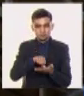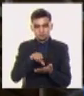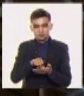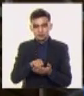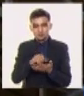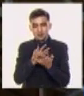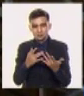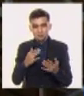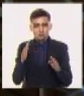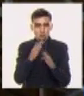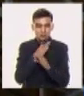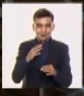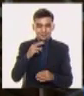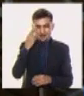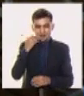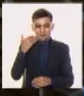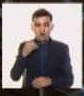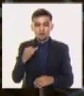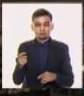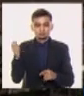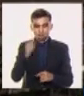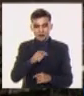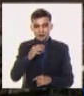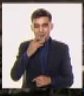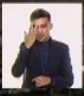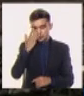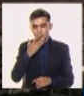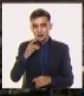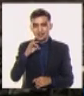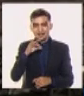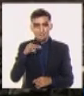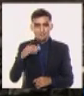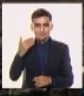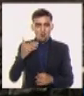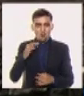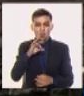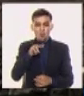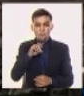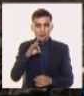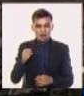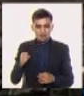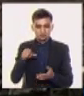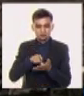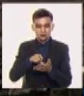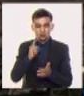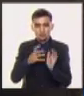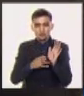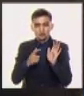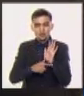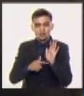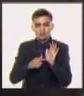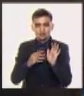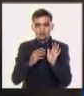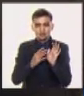итальянской музыки именно сюда переезжает на летний сезон римская опера с 1937 в это время года